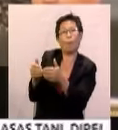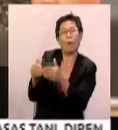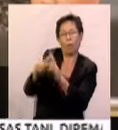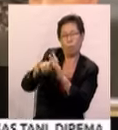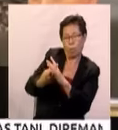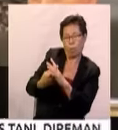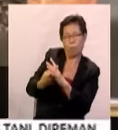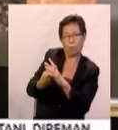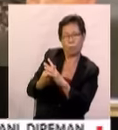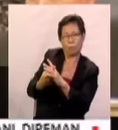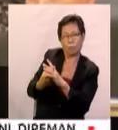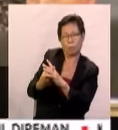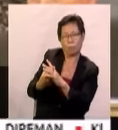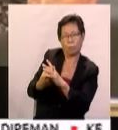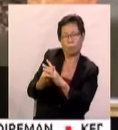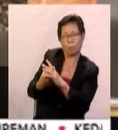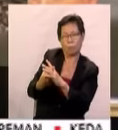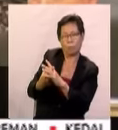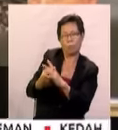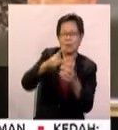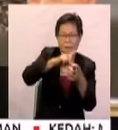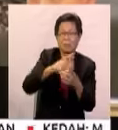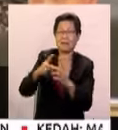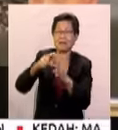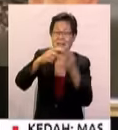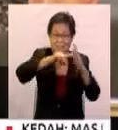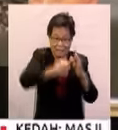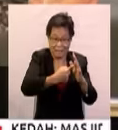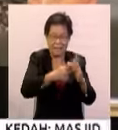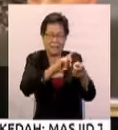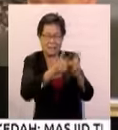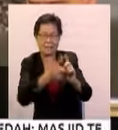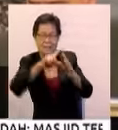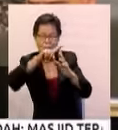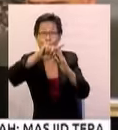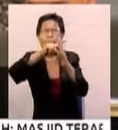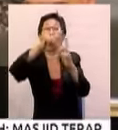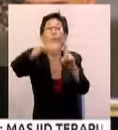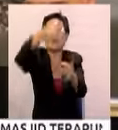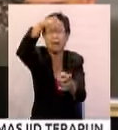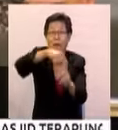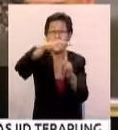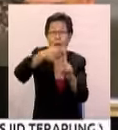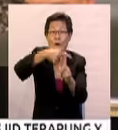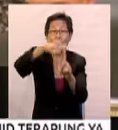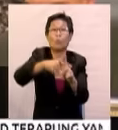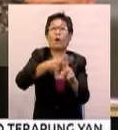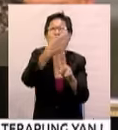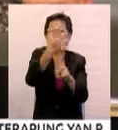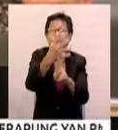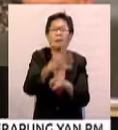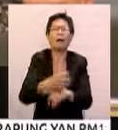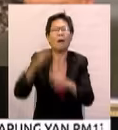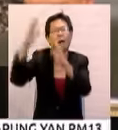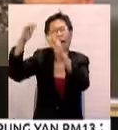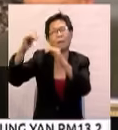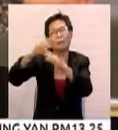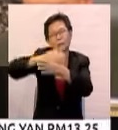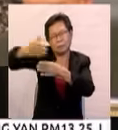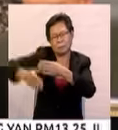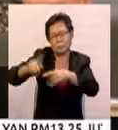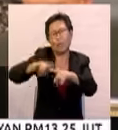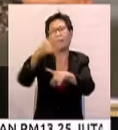memulakan dengan pelancaran TV digital dimulakan pada bulan ini, dan kita harap bahawa ianya dapat diselesaikan